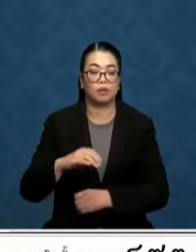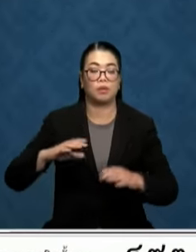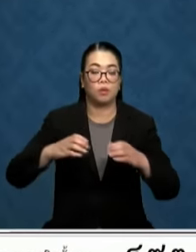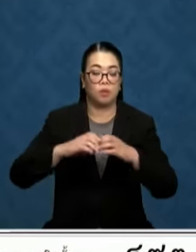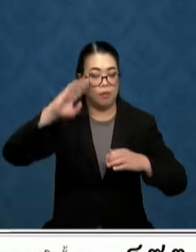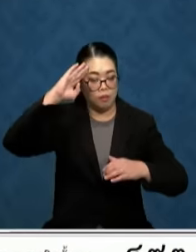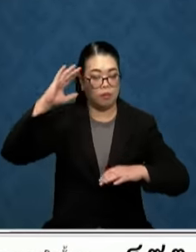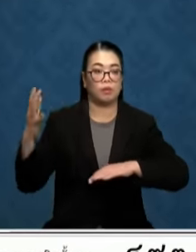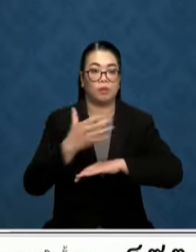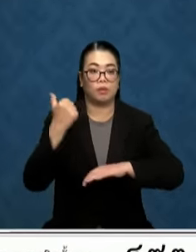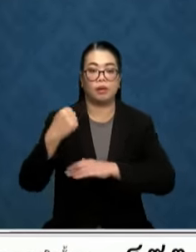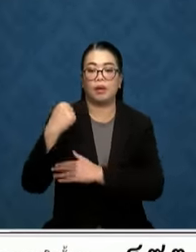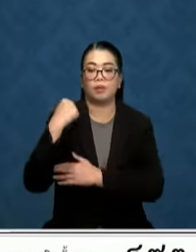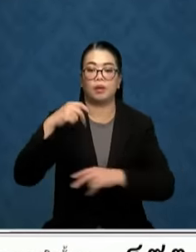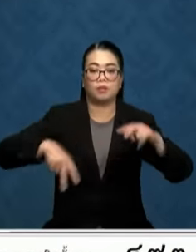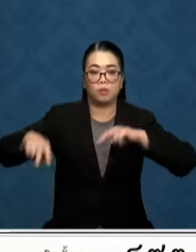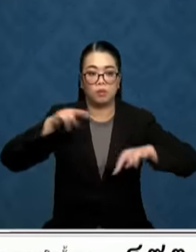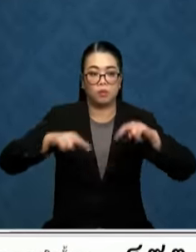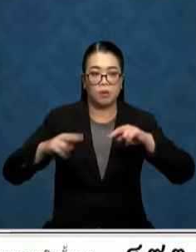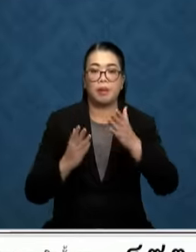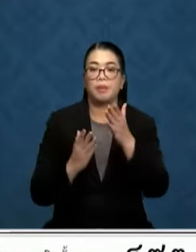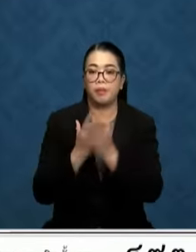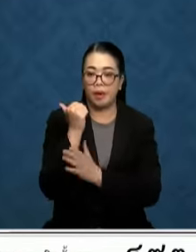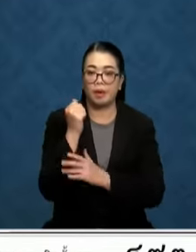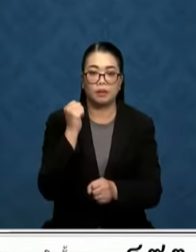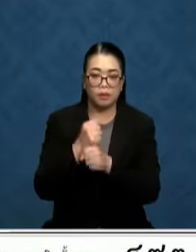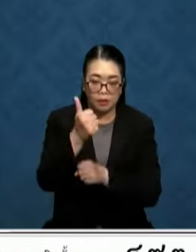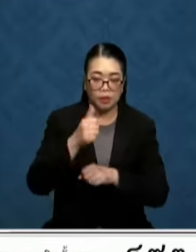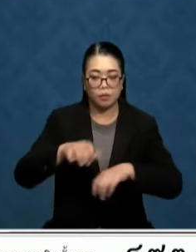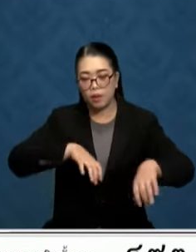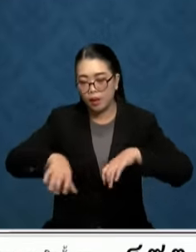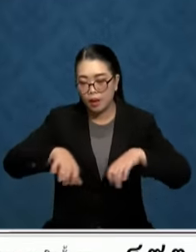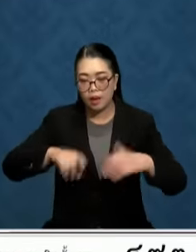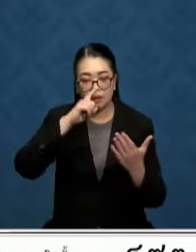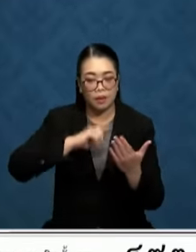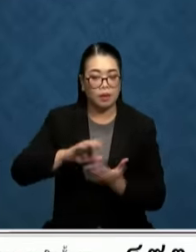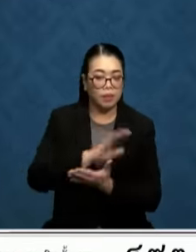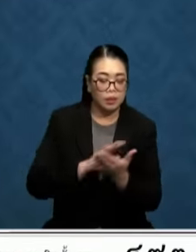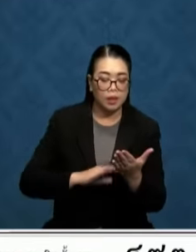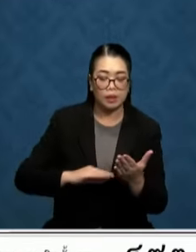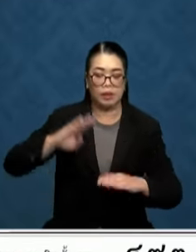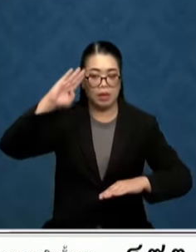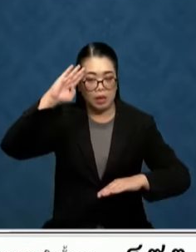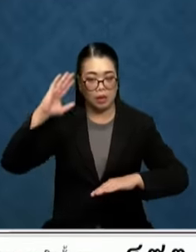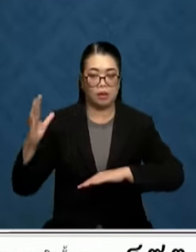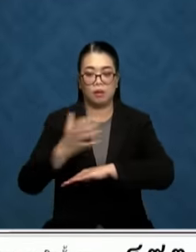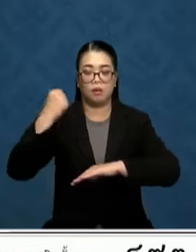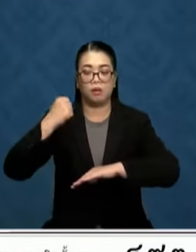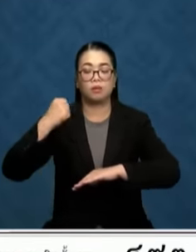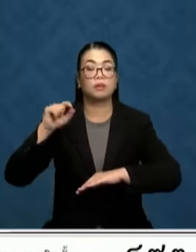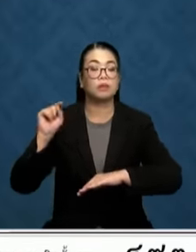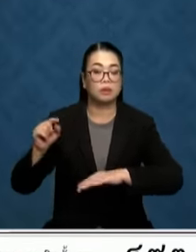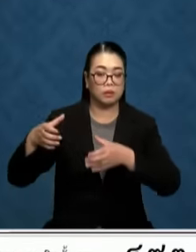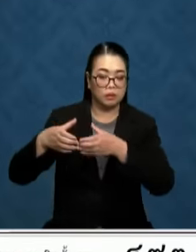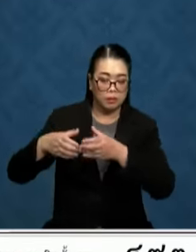ารได้ยึดอำนาจการปกครองประเทศได้เป็ผลสำเร็จการบริหารประเทศชาติในลกษณะเช่นนี้คณะรัฐปห